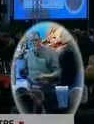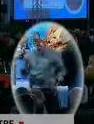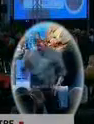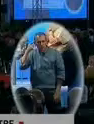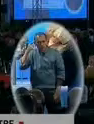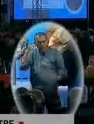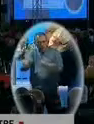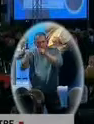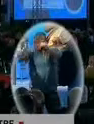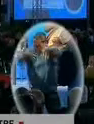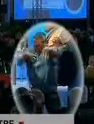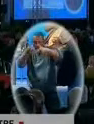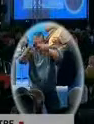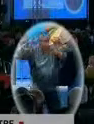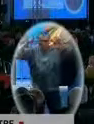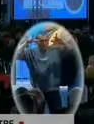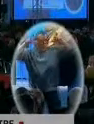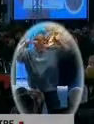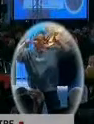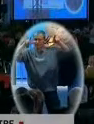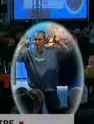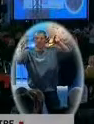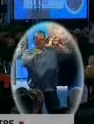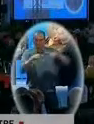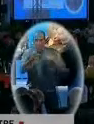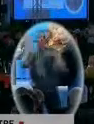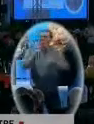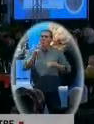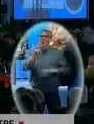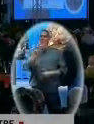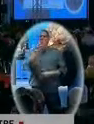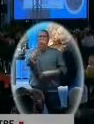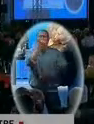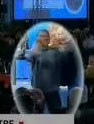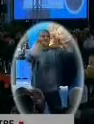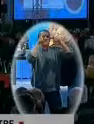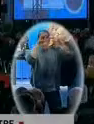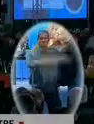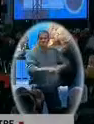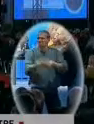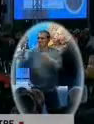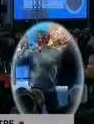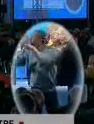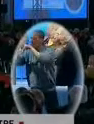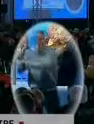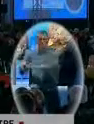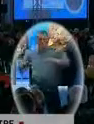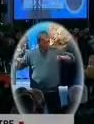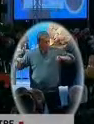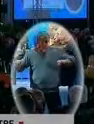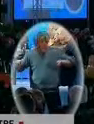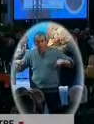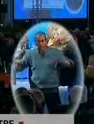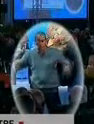l'abandonner, cette liberté, quand notre pays inquiet paraît vouloir troquer des sécurités contre des libertés? Encore des